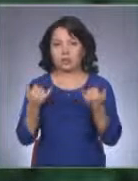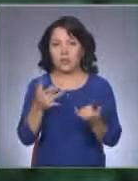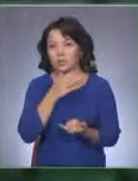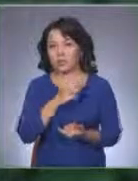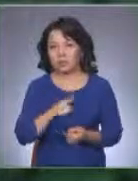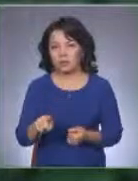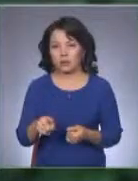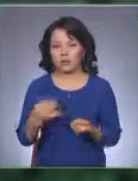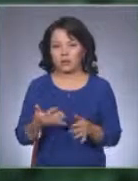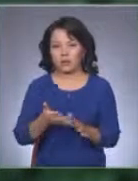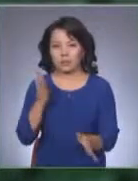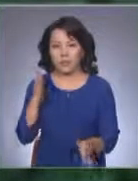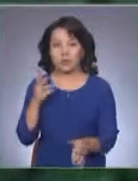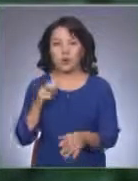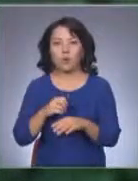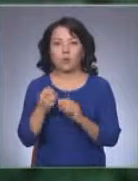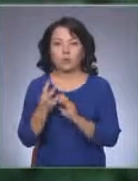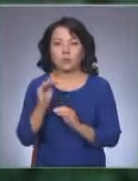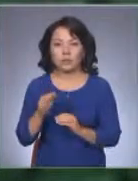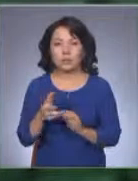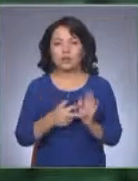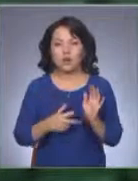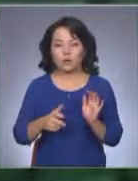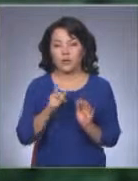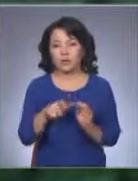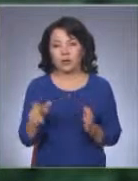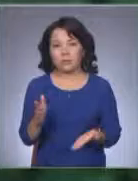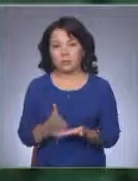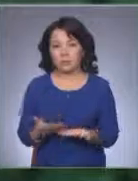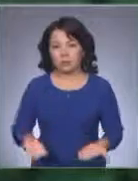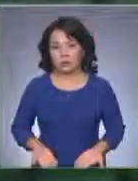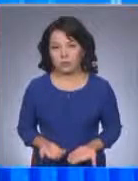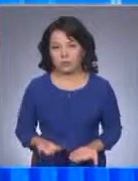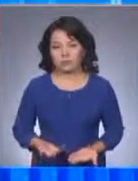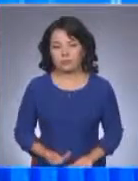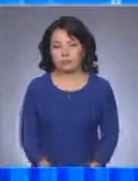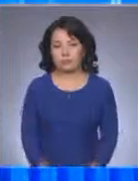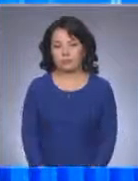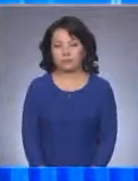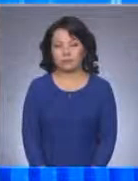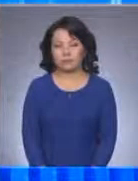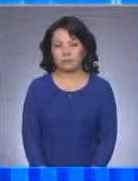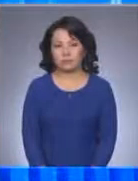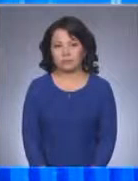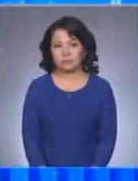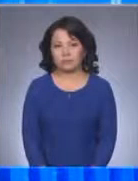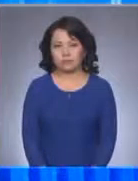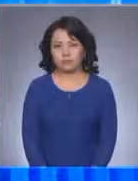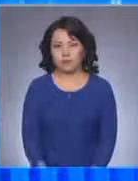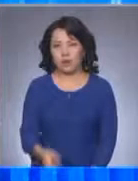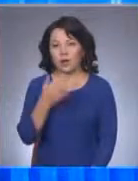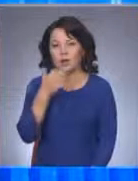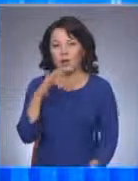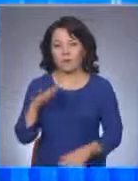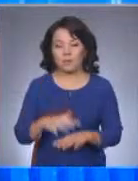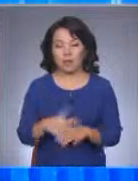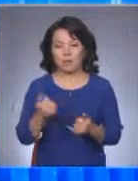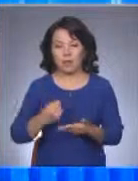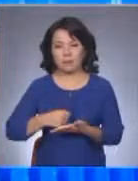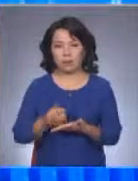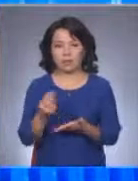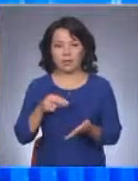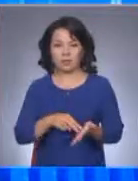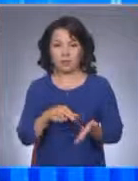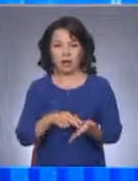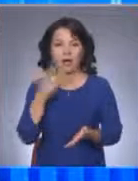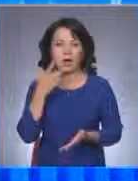кезекте 14 815 адам тұр. Хабарымыздың соныңда ұлттық банктың бүгінге бекіткен